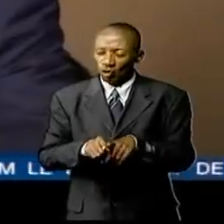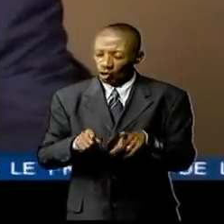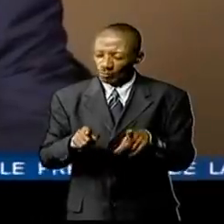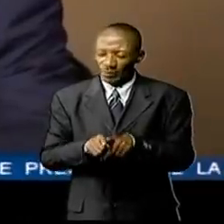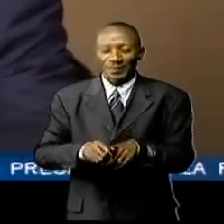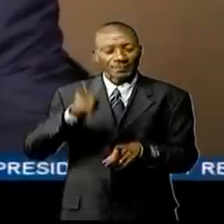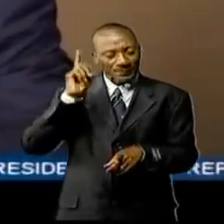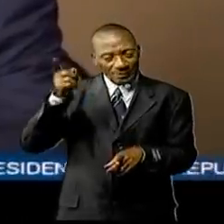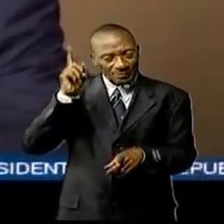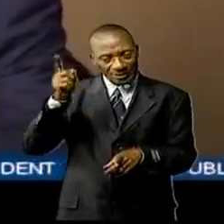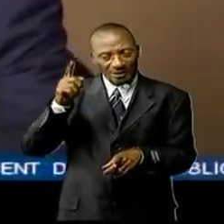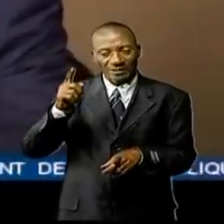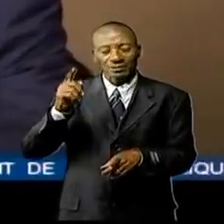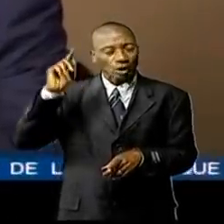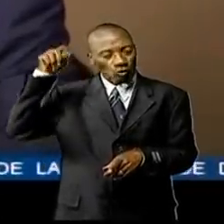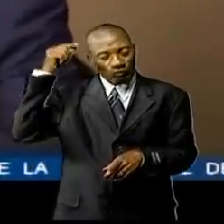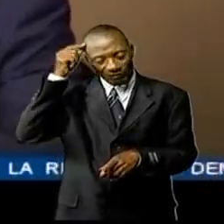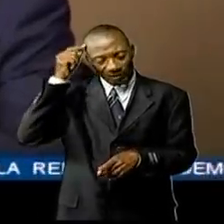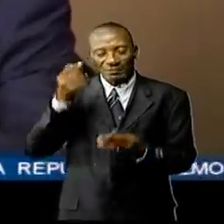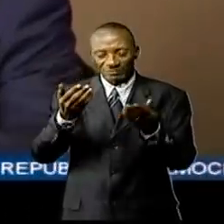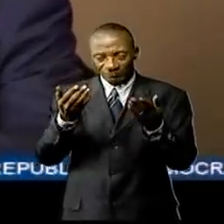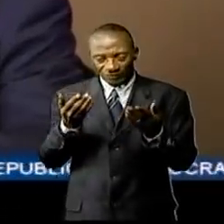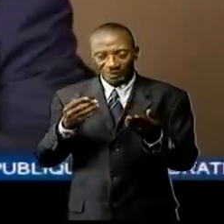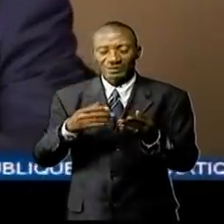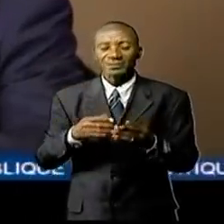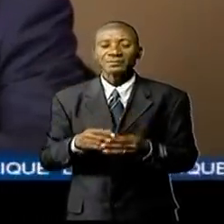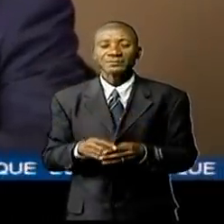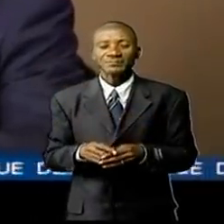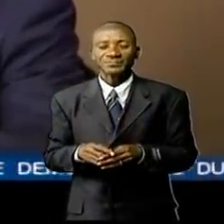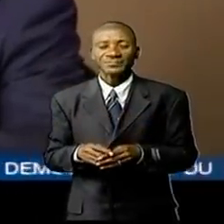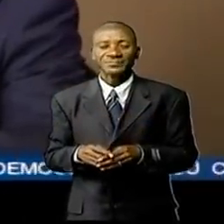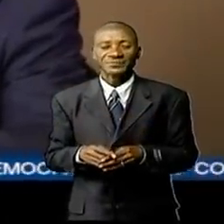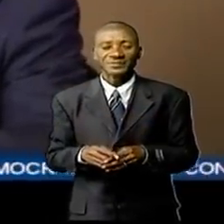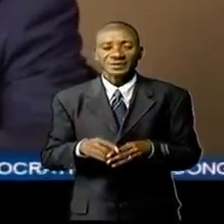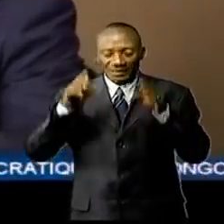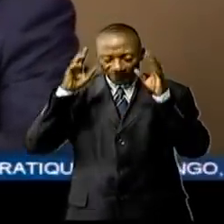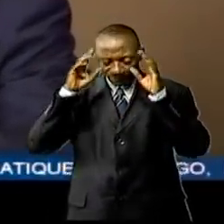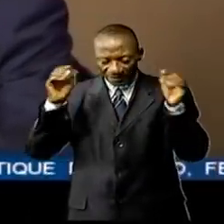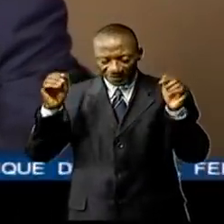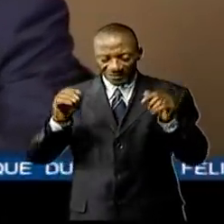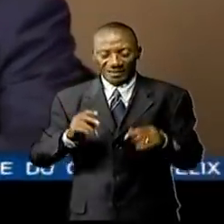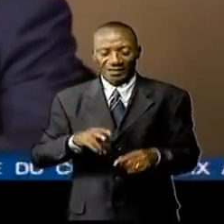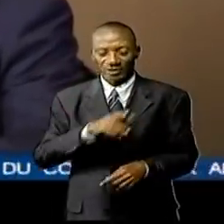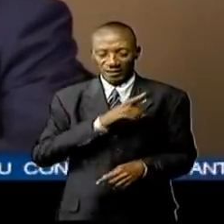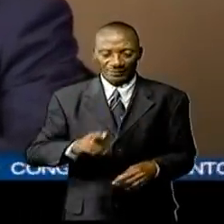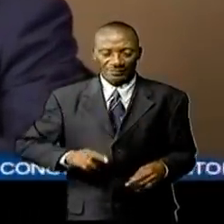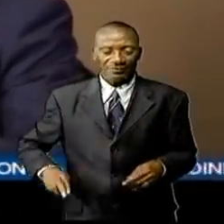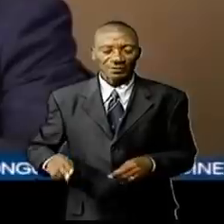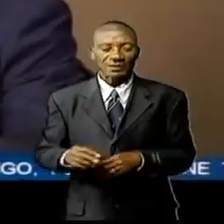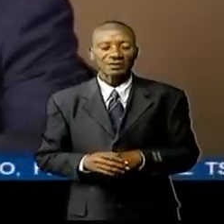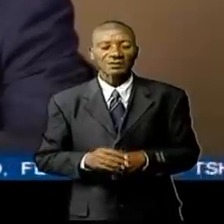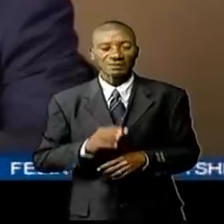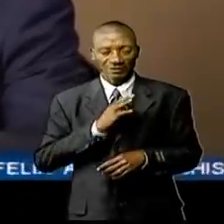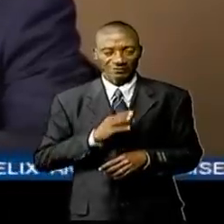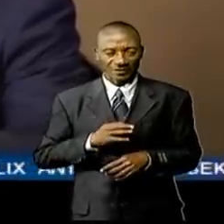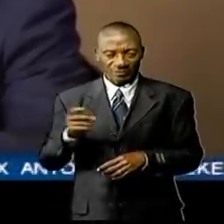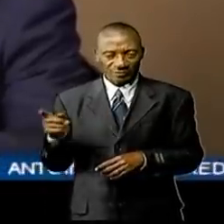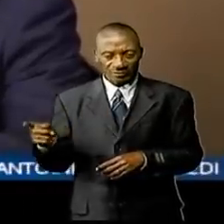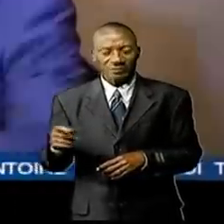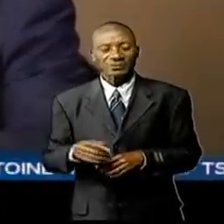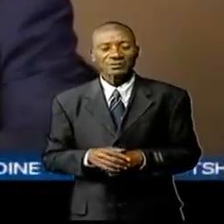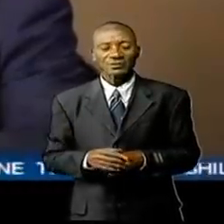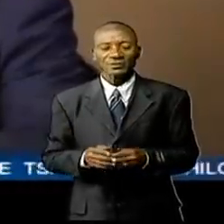appelé de la ferme volonté du président de la République, chef de l'État, Son Excellence Félix Antoine Tshisekedi